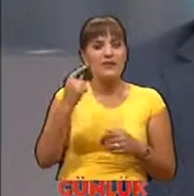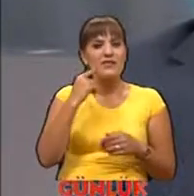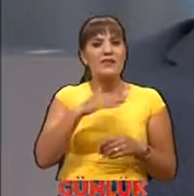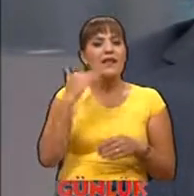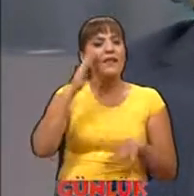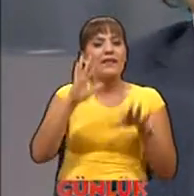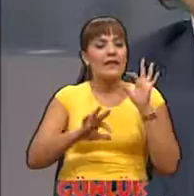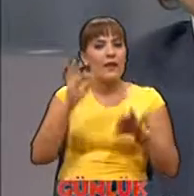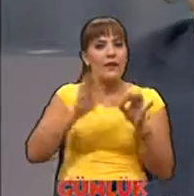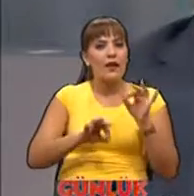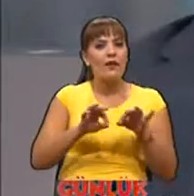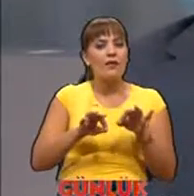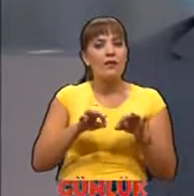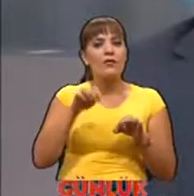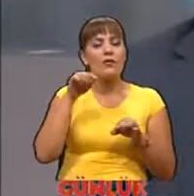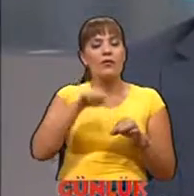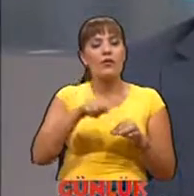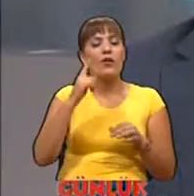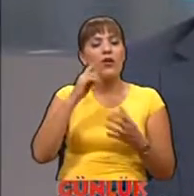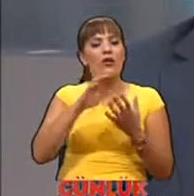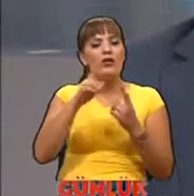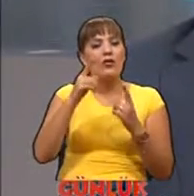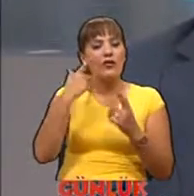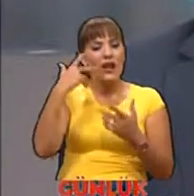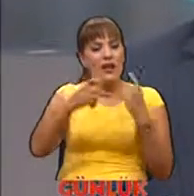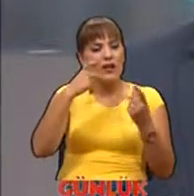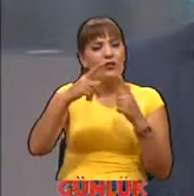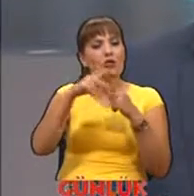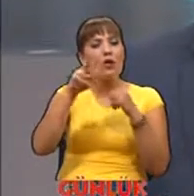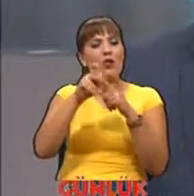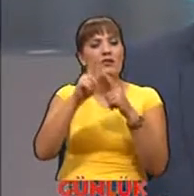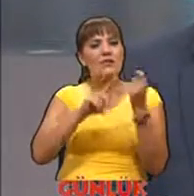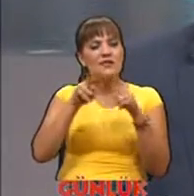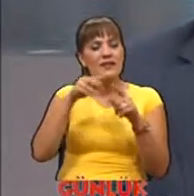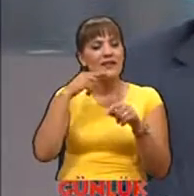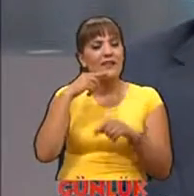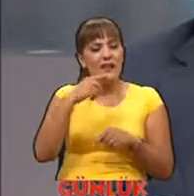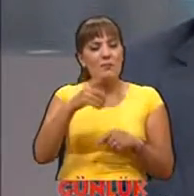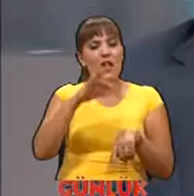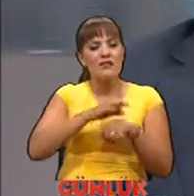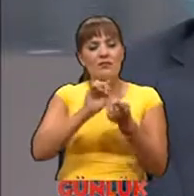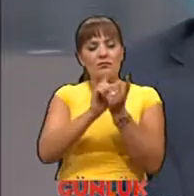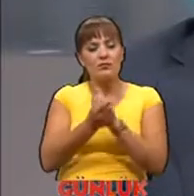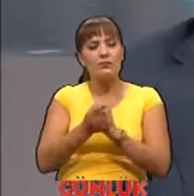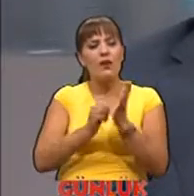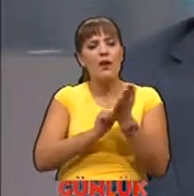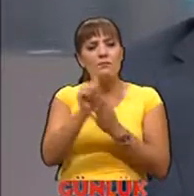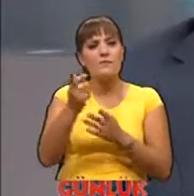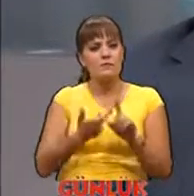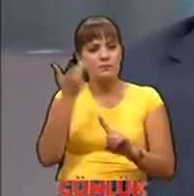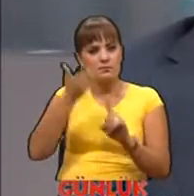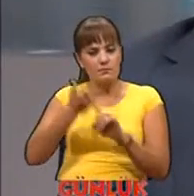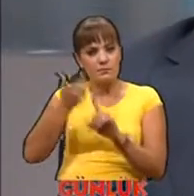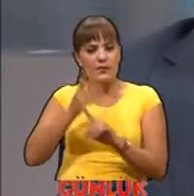diş eti tedavisi, işte botulinum toksin dediğimiz enjeksiyon ve bruksizme sebep olan diğer etkenleri ortadan